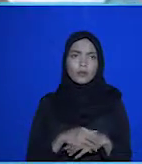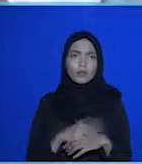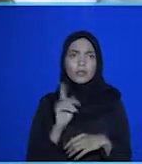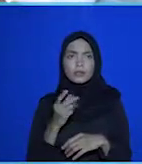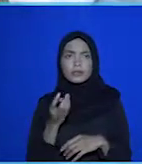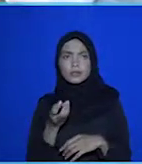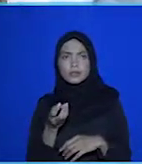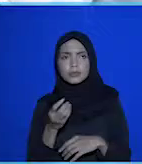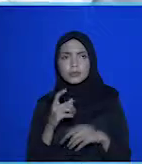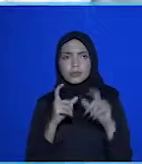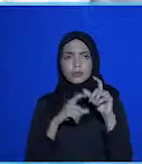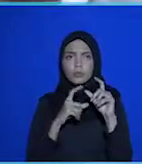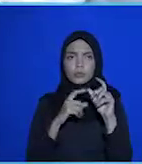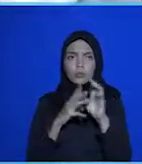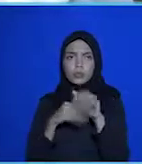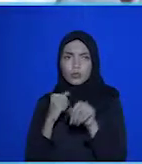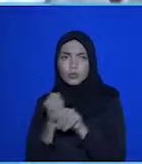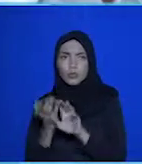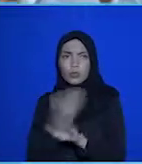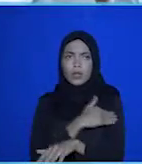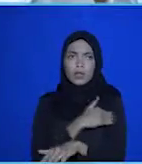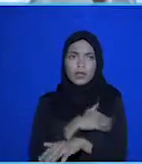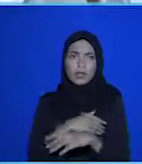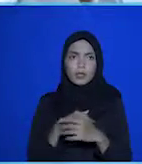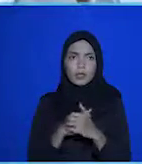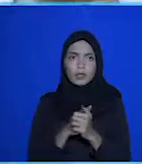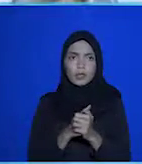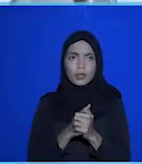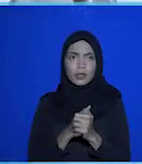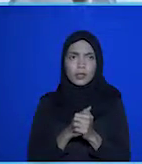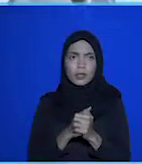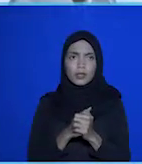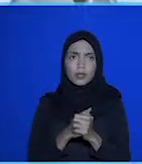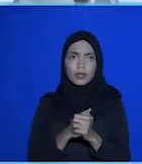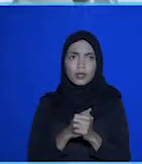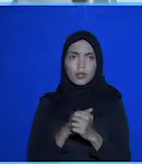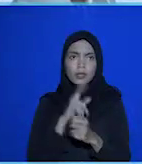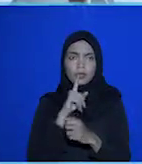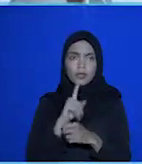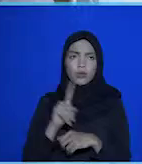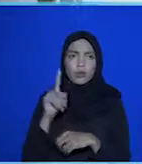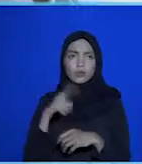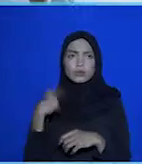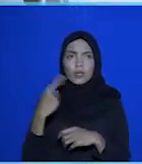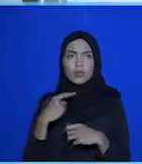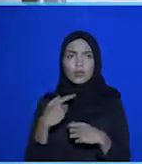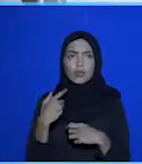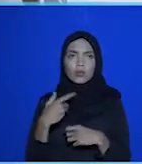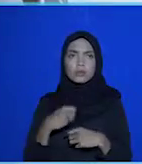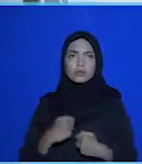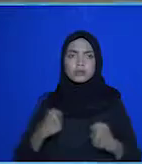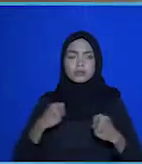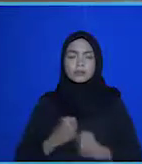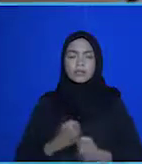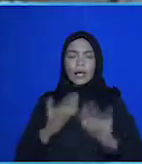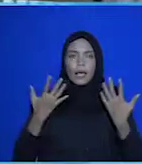ada setiap Sabtu Minggu kalau saya nggak salah mereka berganti, ditukar. Jadi insya Allah mereka selalu fresh yang relawan-relawan